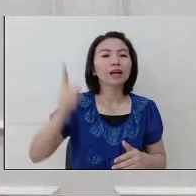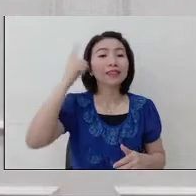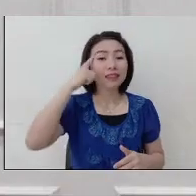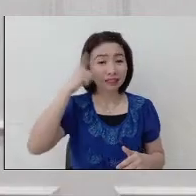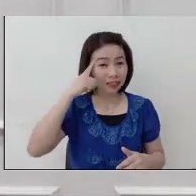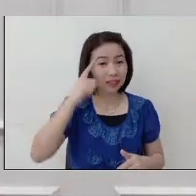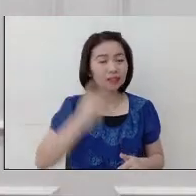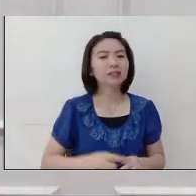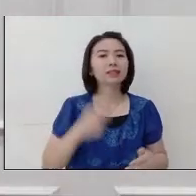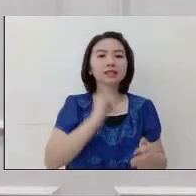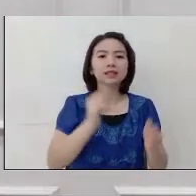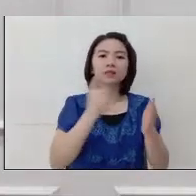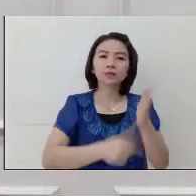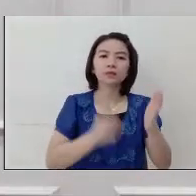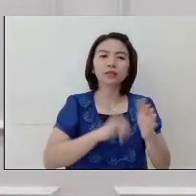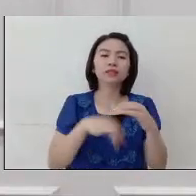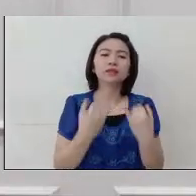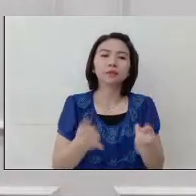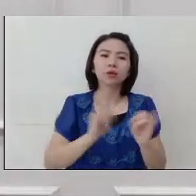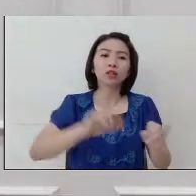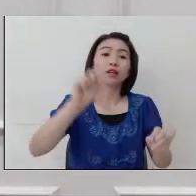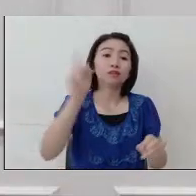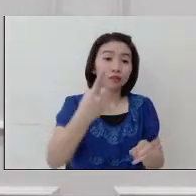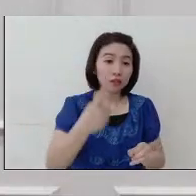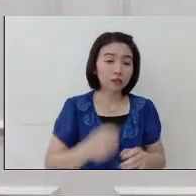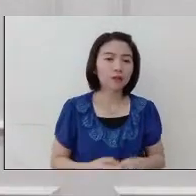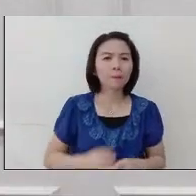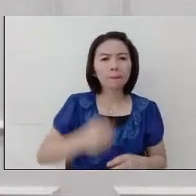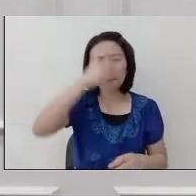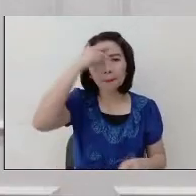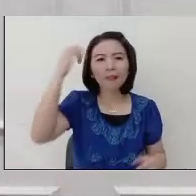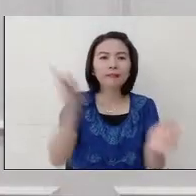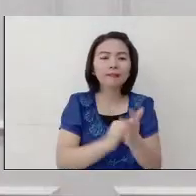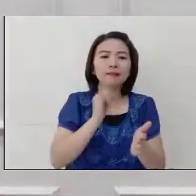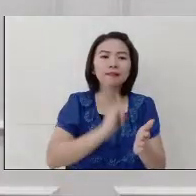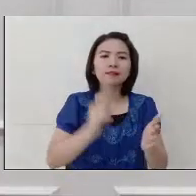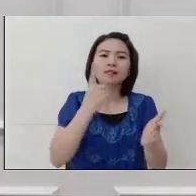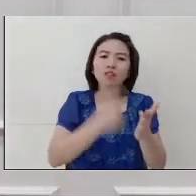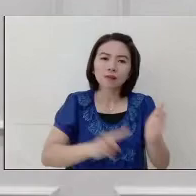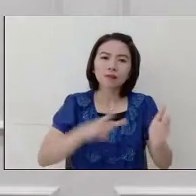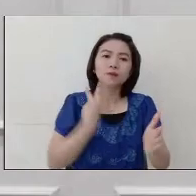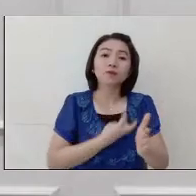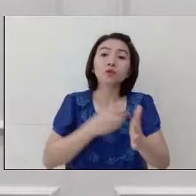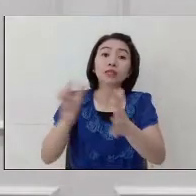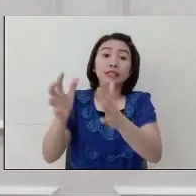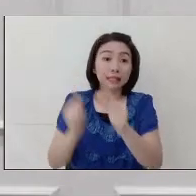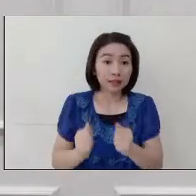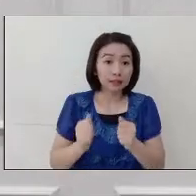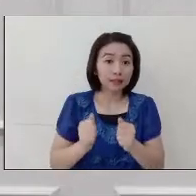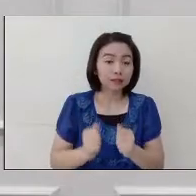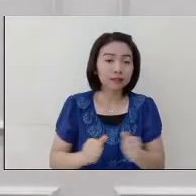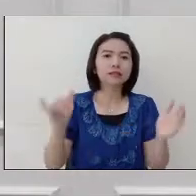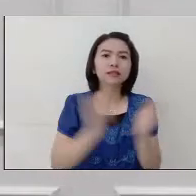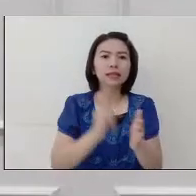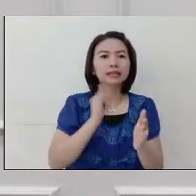we get, mga kapatid. That is exactly what we are getting from others.